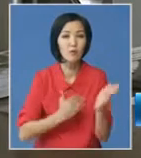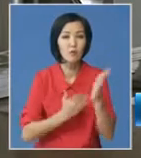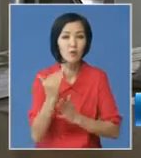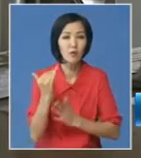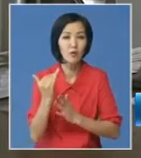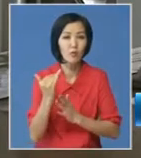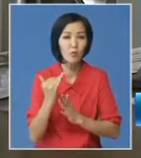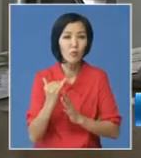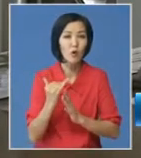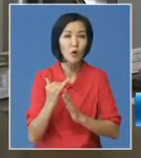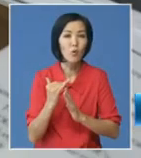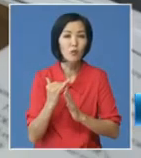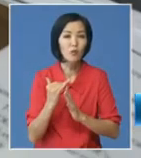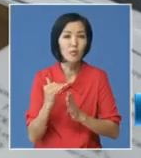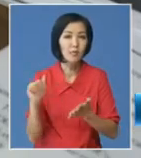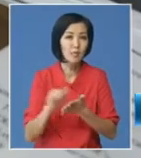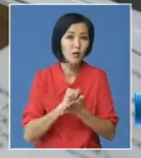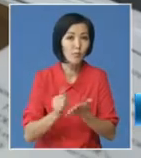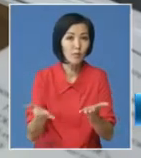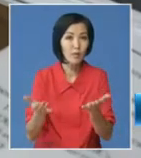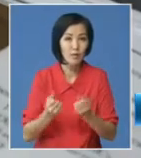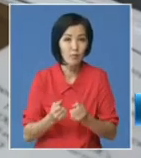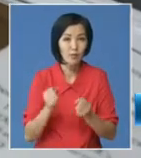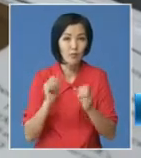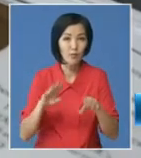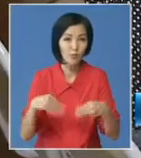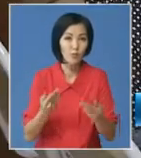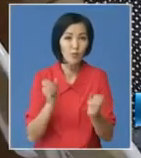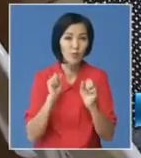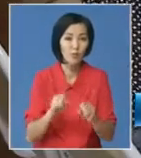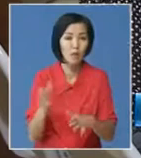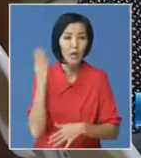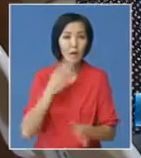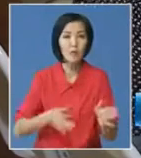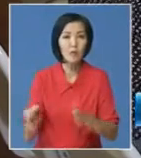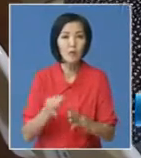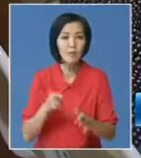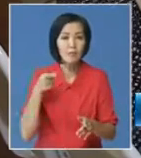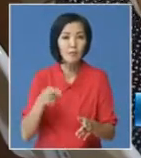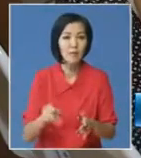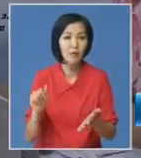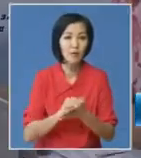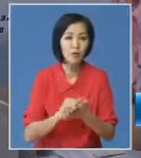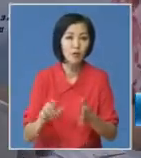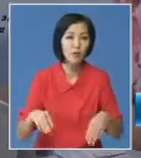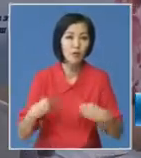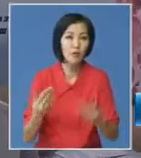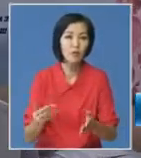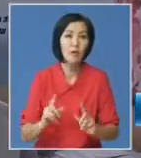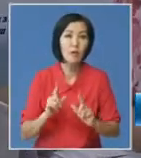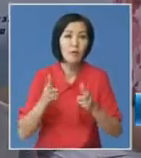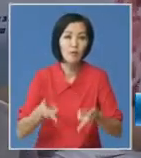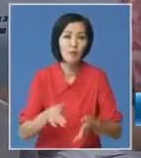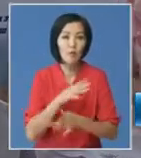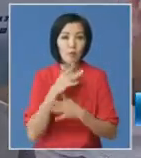оқу орнында қабылданып жатыр. Өткен жылы аталған жоба бойынша Алматы облысынан 1000-нан астам құжат өткізіліп, үміткерлердің